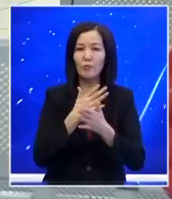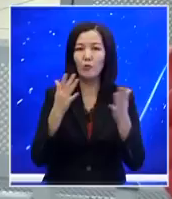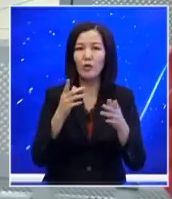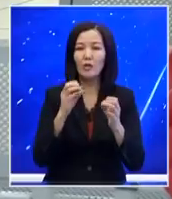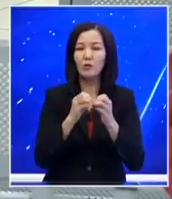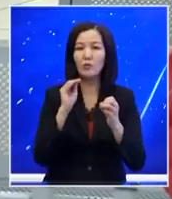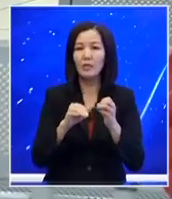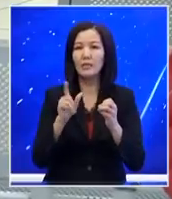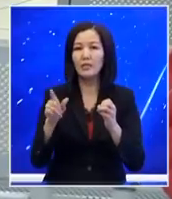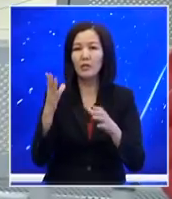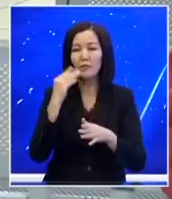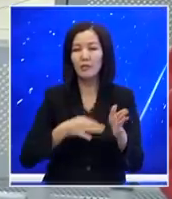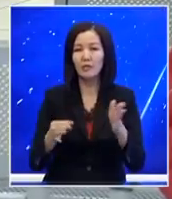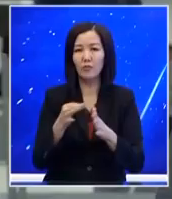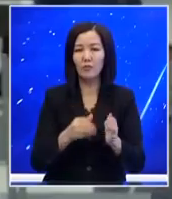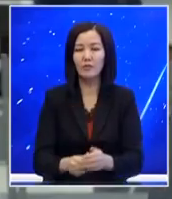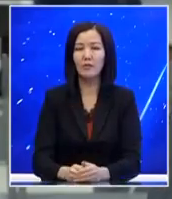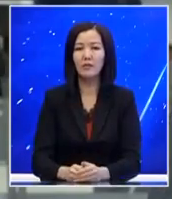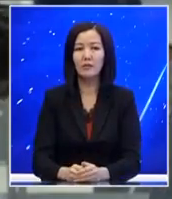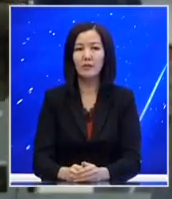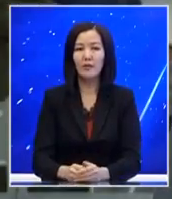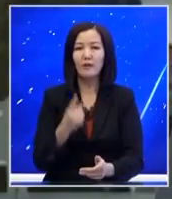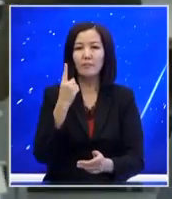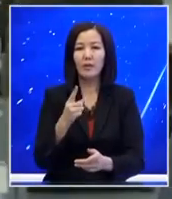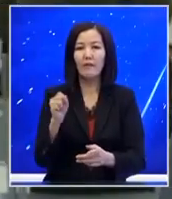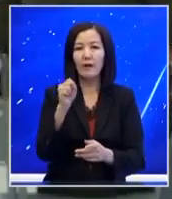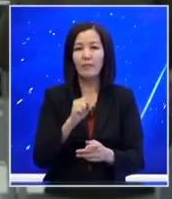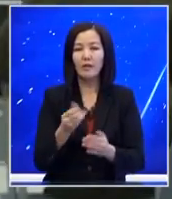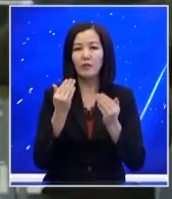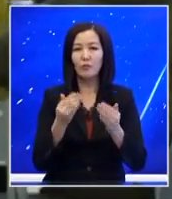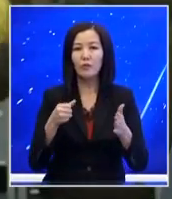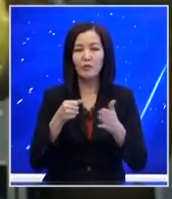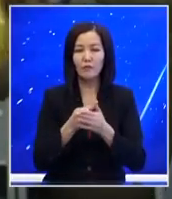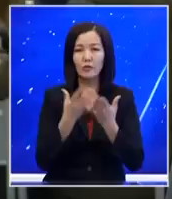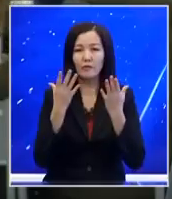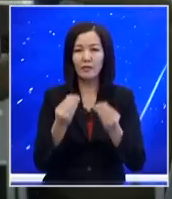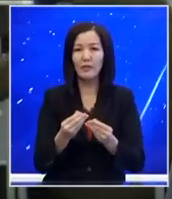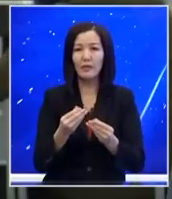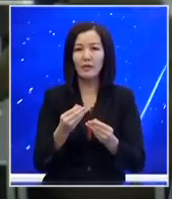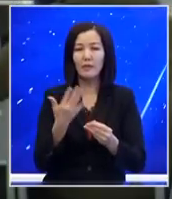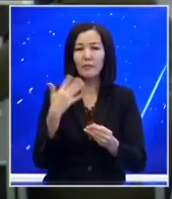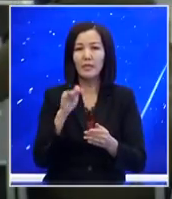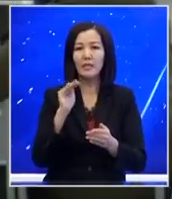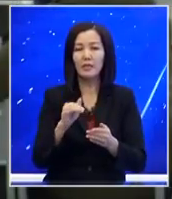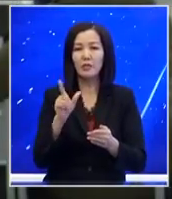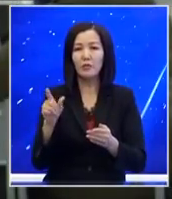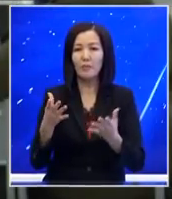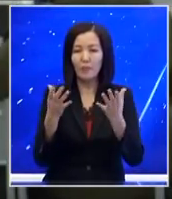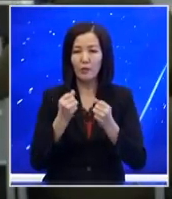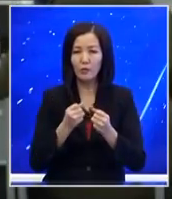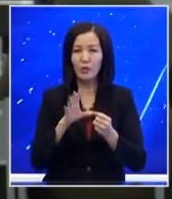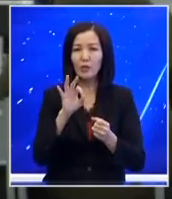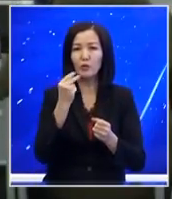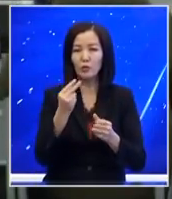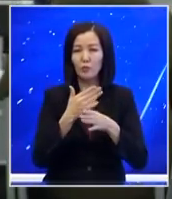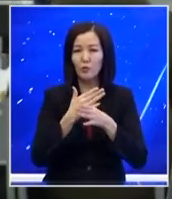110 жителей Алматинской области. С 1 апреля по сегодняшний день порядка 60 тысяч наших жителей уже получили